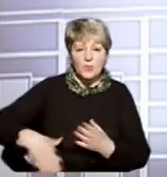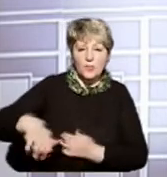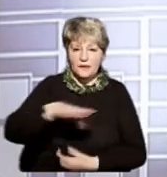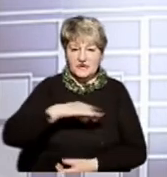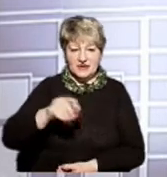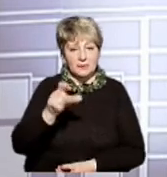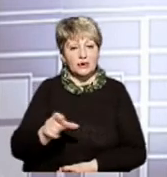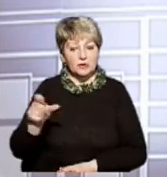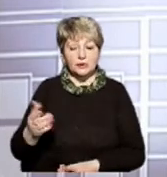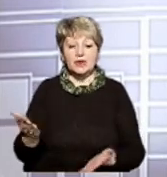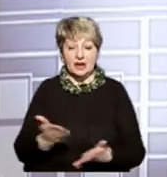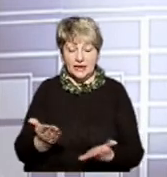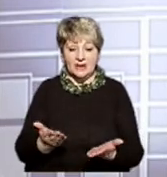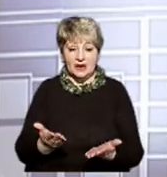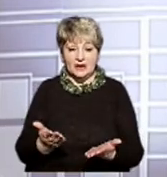виявили таку от